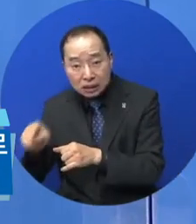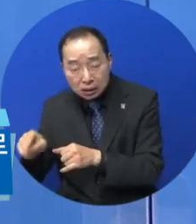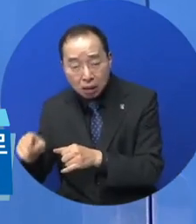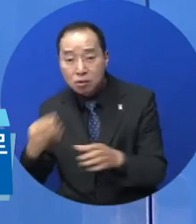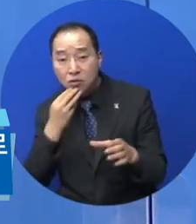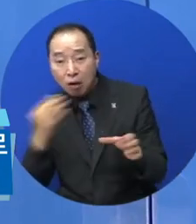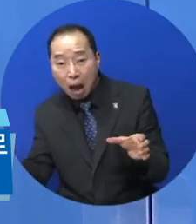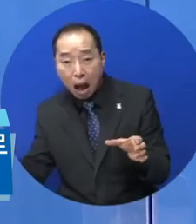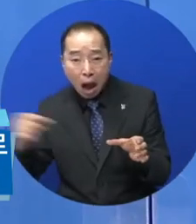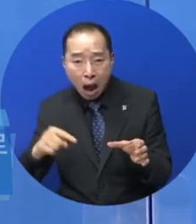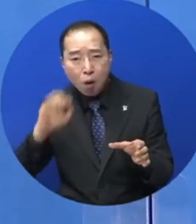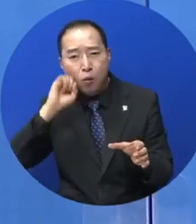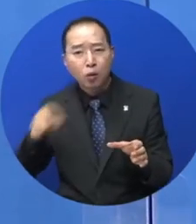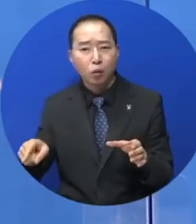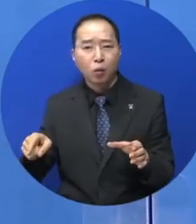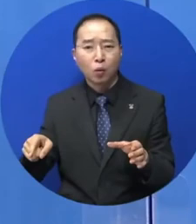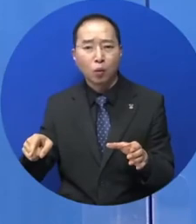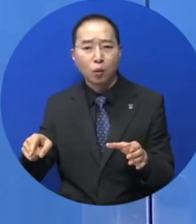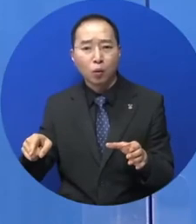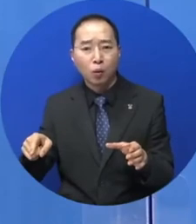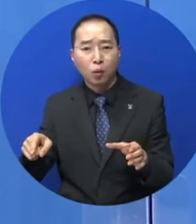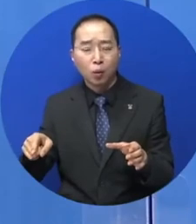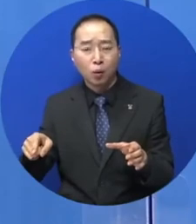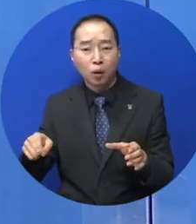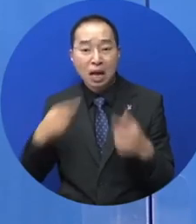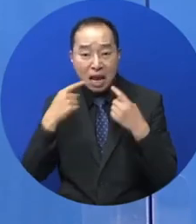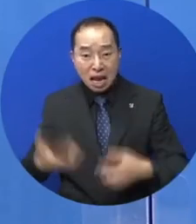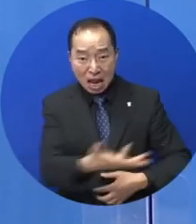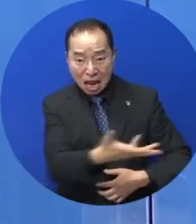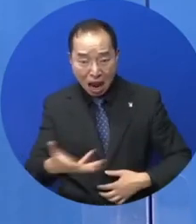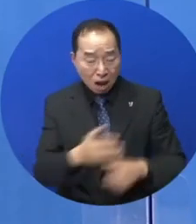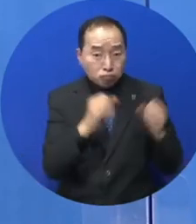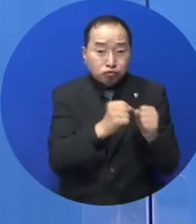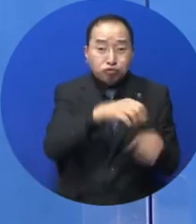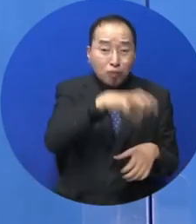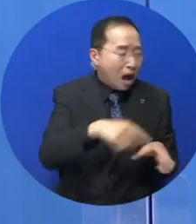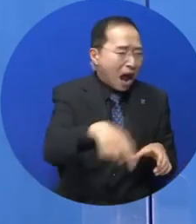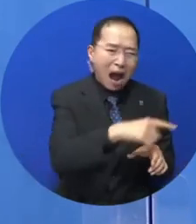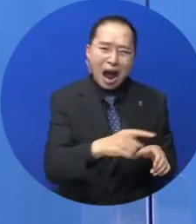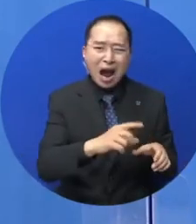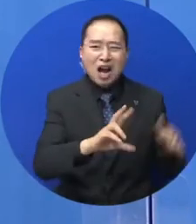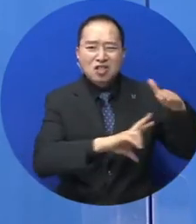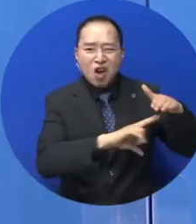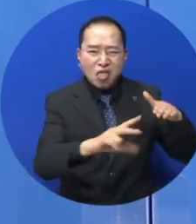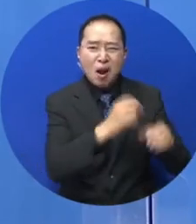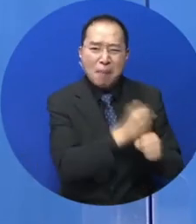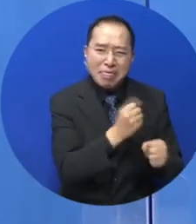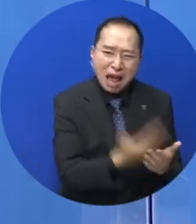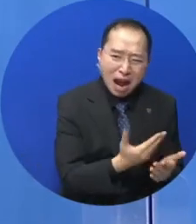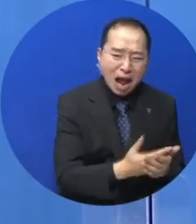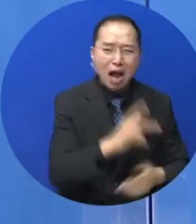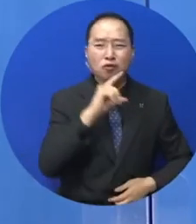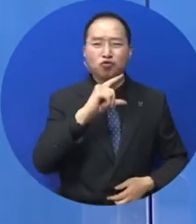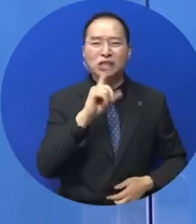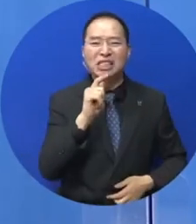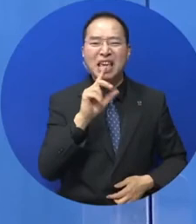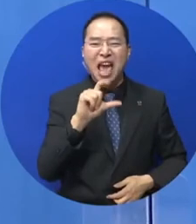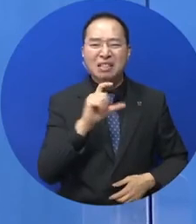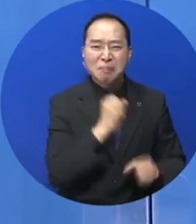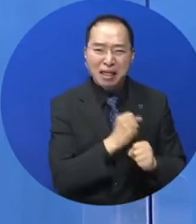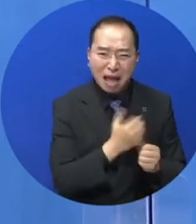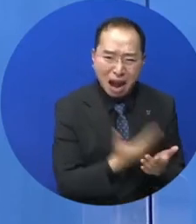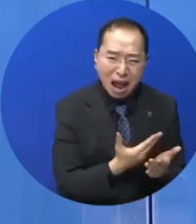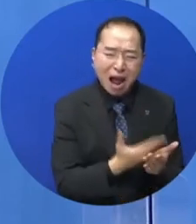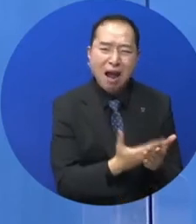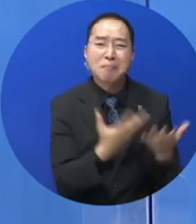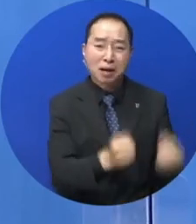굉장히 어렵습니다. 그래서 강북 지역일수록 경전철을 와달라, GTX를 와달라 이런 민원이 많았던 것이죠.